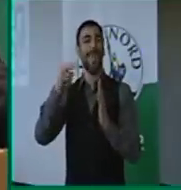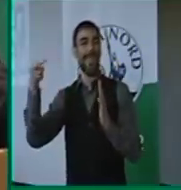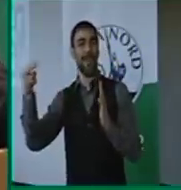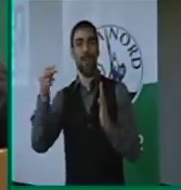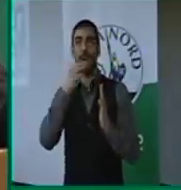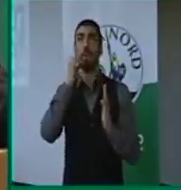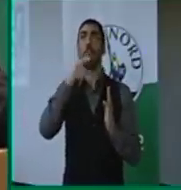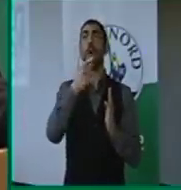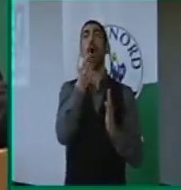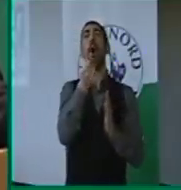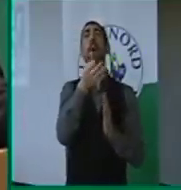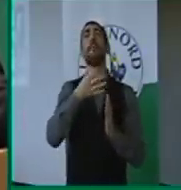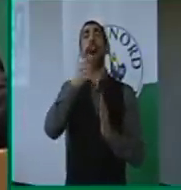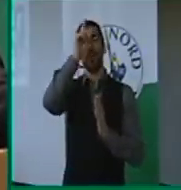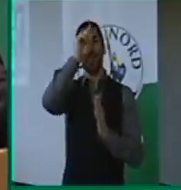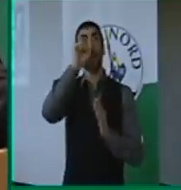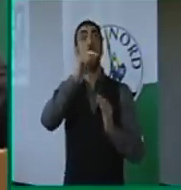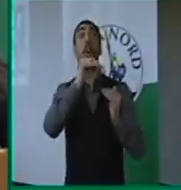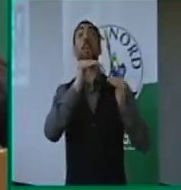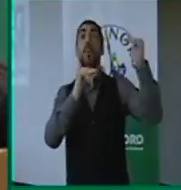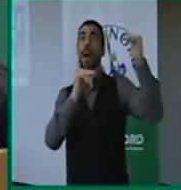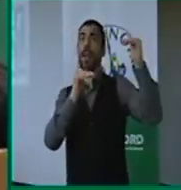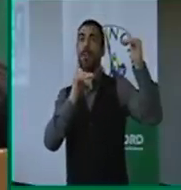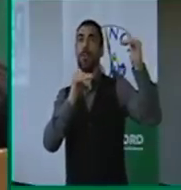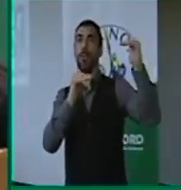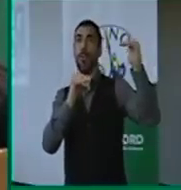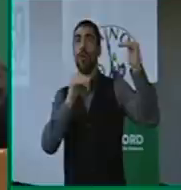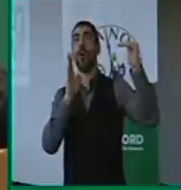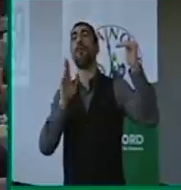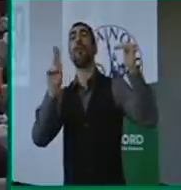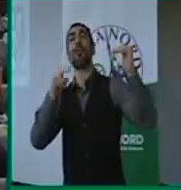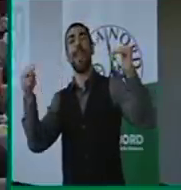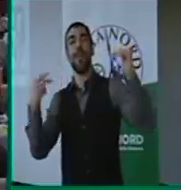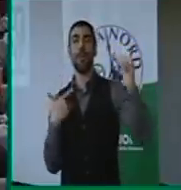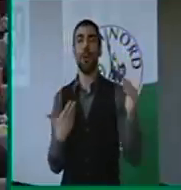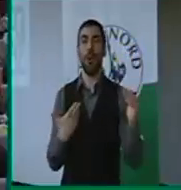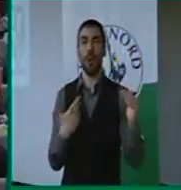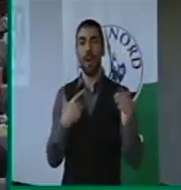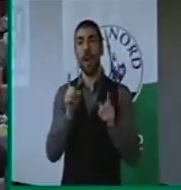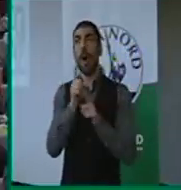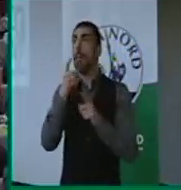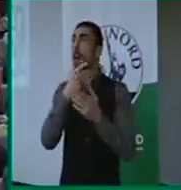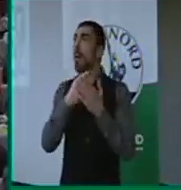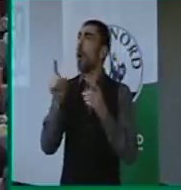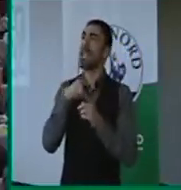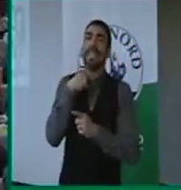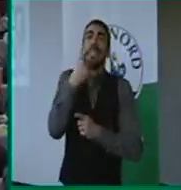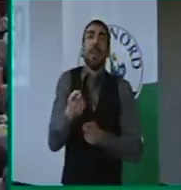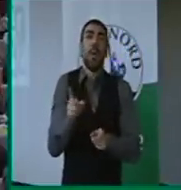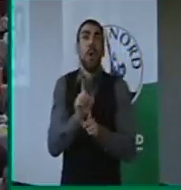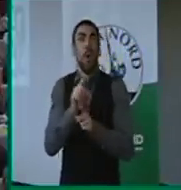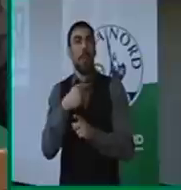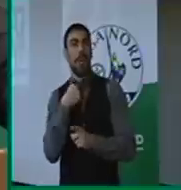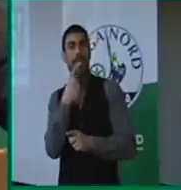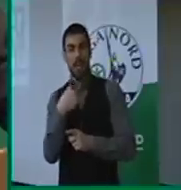marco tedesco nuovo sarebbe di valore un po' più alto rispetto all'Euro non vi viene vi sto dicendo una cosa